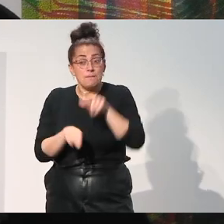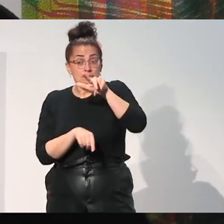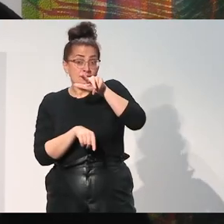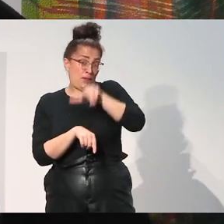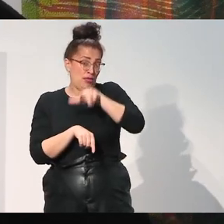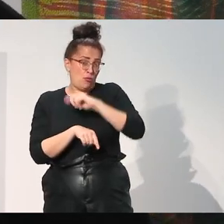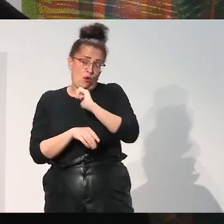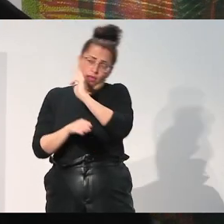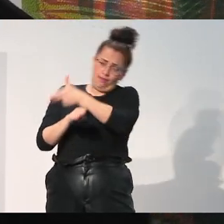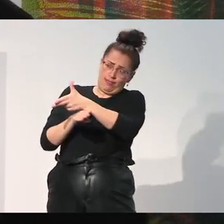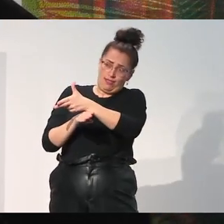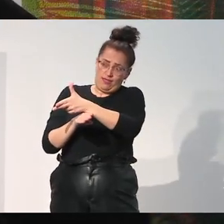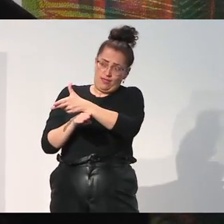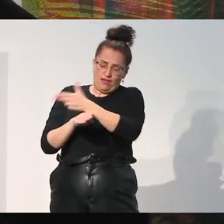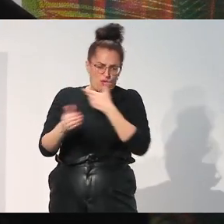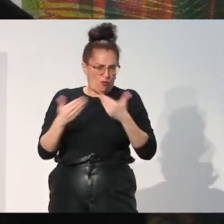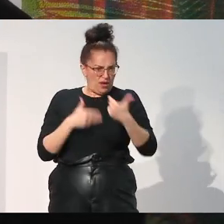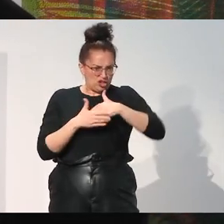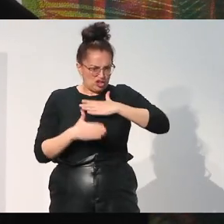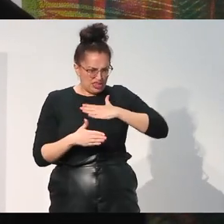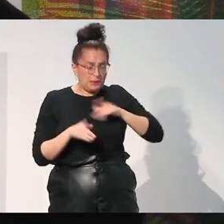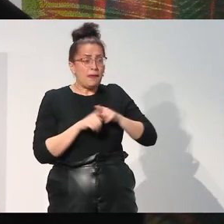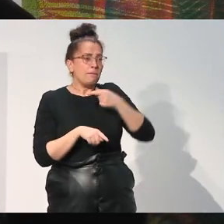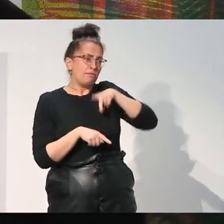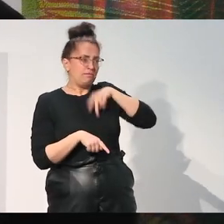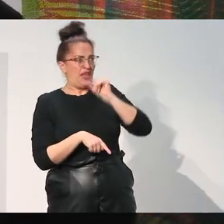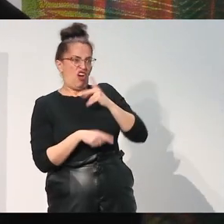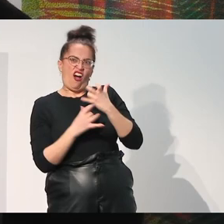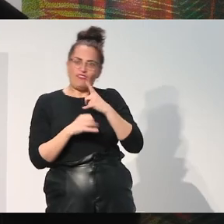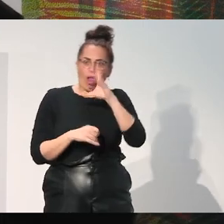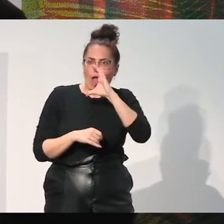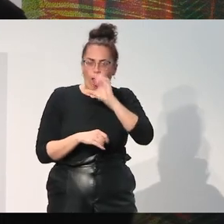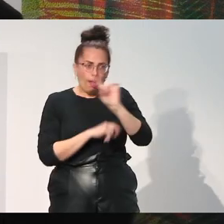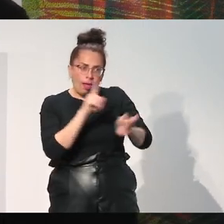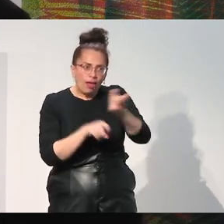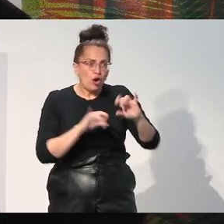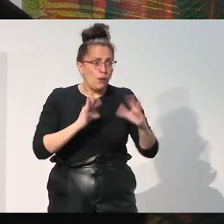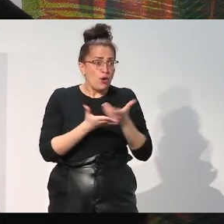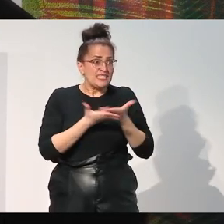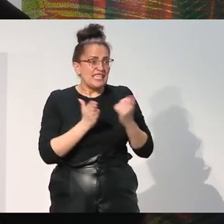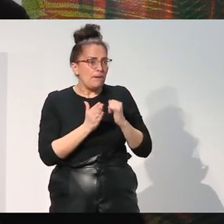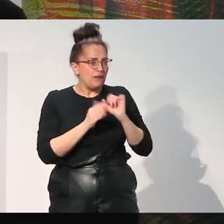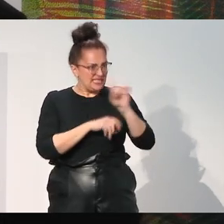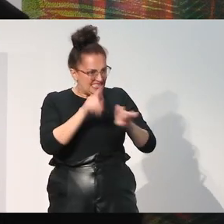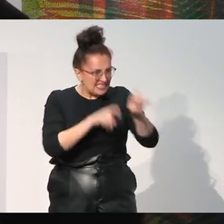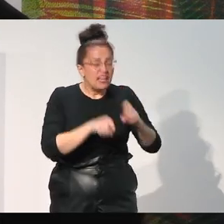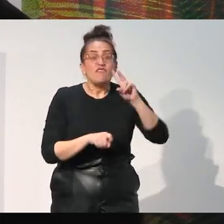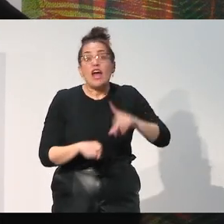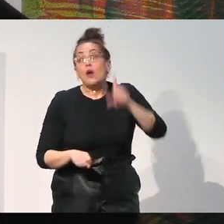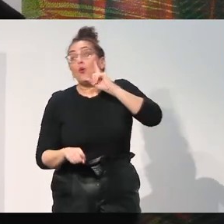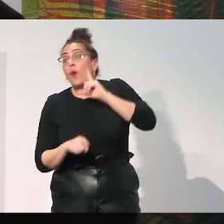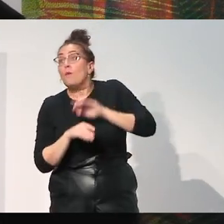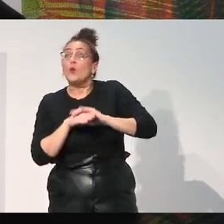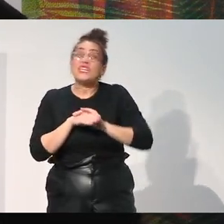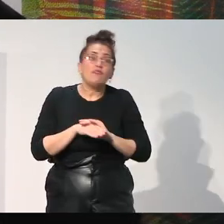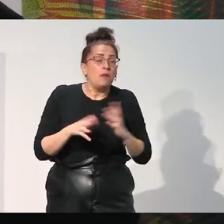Tout comme quand j'interrogeais mes parents, on ne sait pas pourquoi on fait ça. C'est un peu comme quand on écrit un livre, on avance, on ne sait pas trop ce qu'on fait, enfin on essaye, puis on ne sait pas vraiment pourquoi on l'a fait, puis même quand on l'a fait,